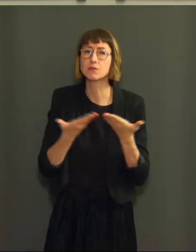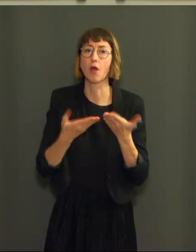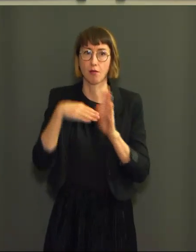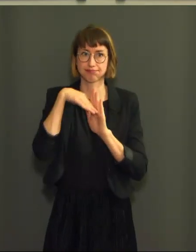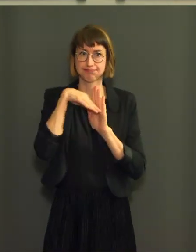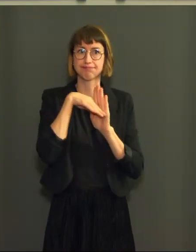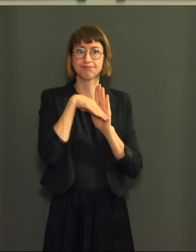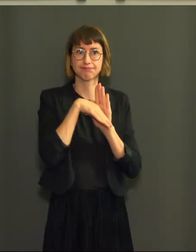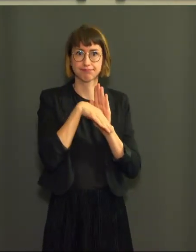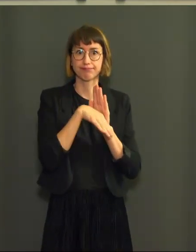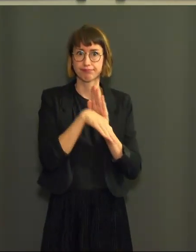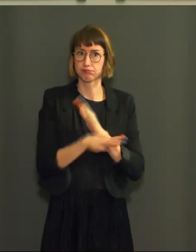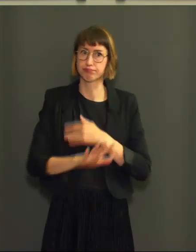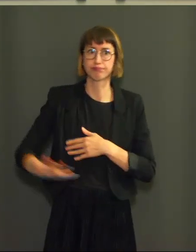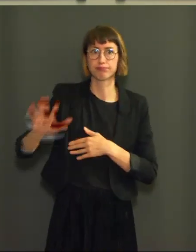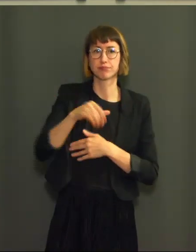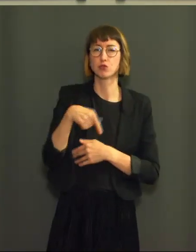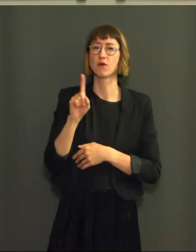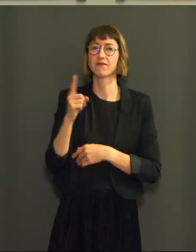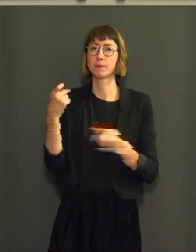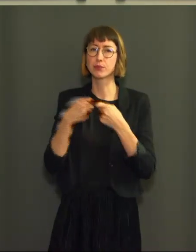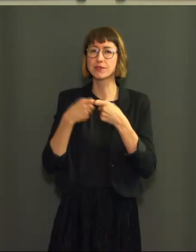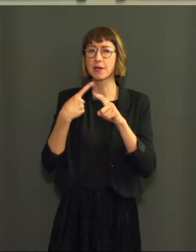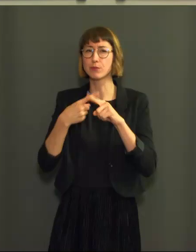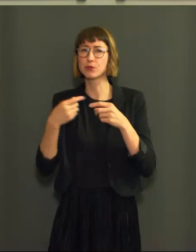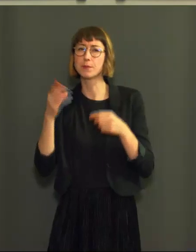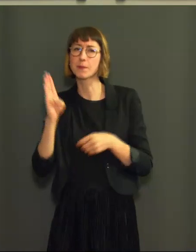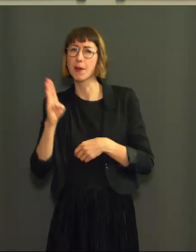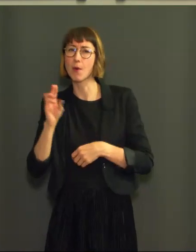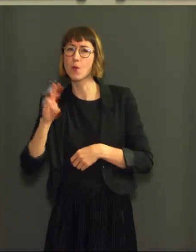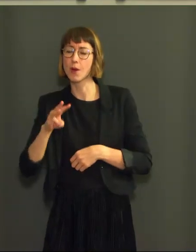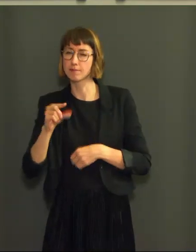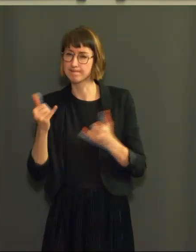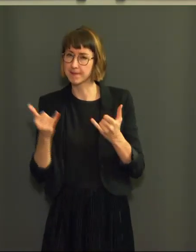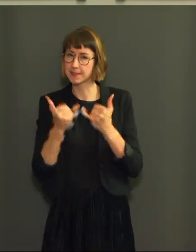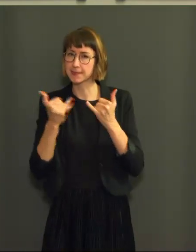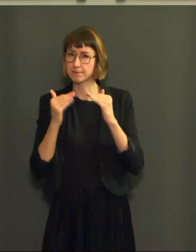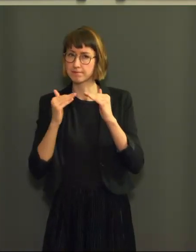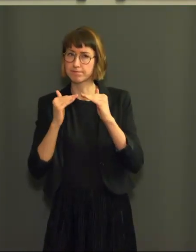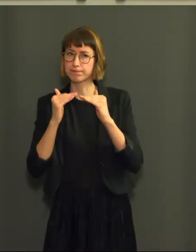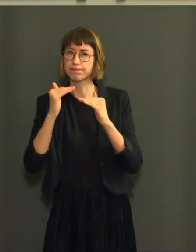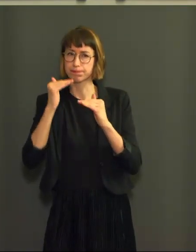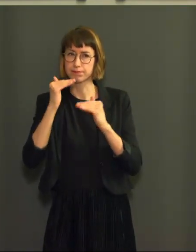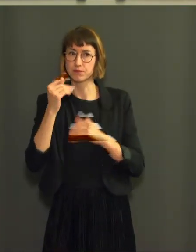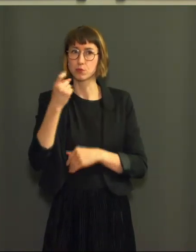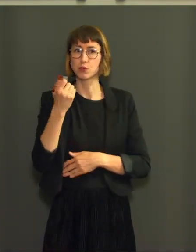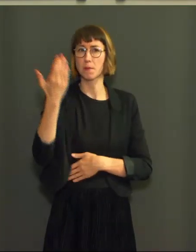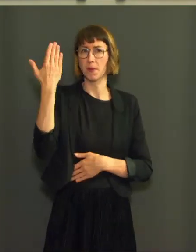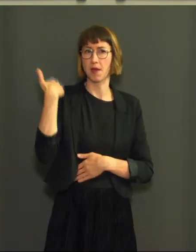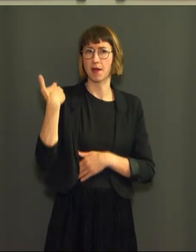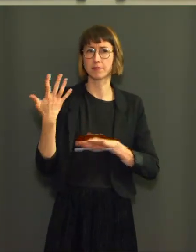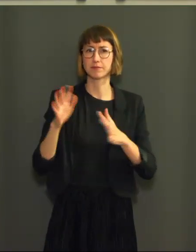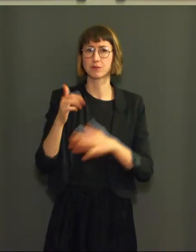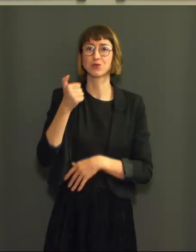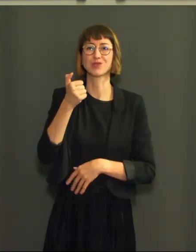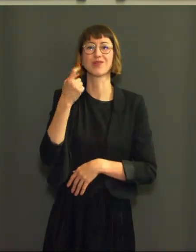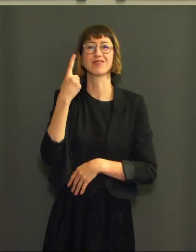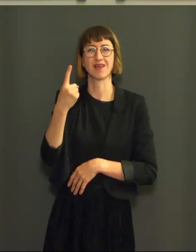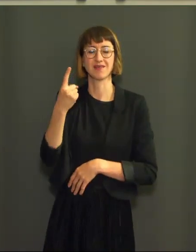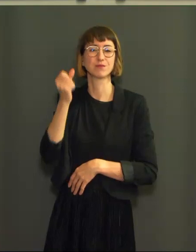wallon, où il y a encore de petites augmentations. La semaine dernière, nous avons eu en moyenne 61 nouvelles admissions par